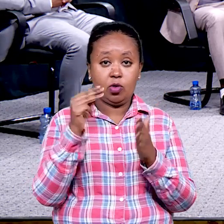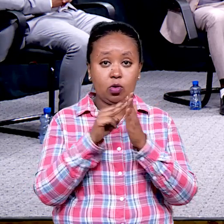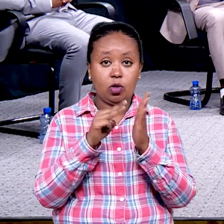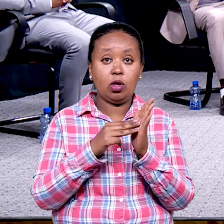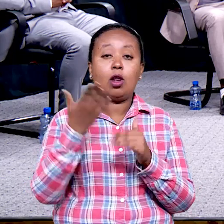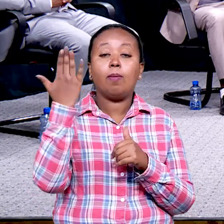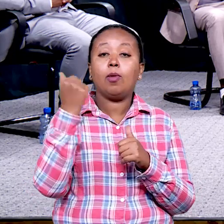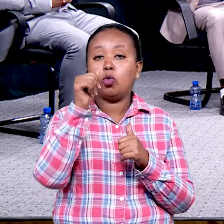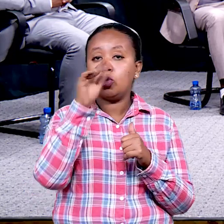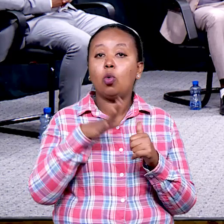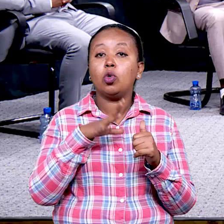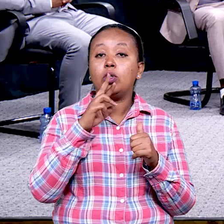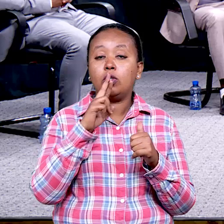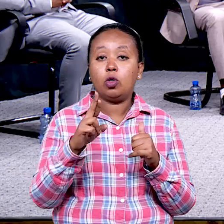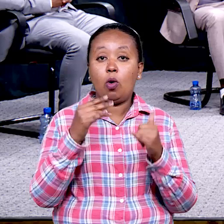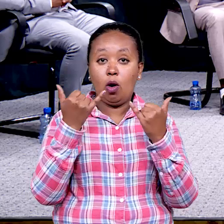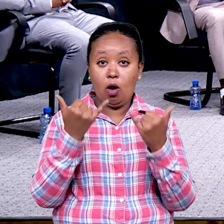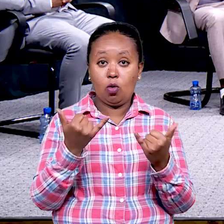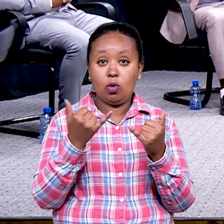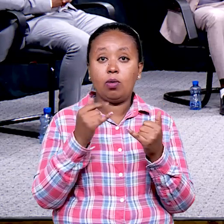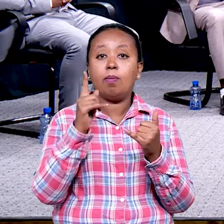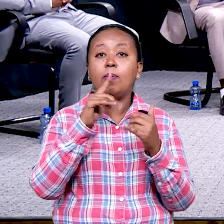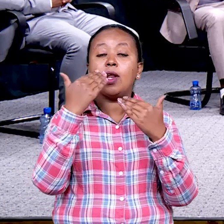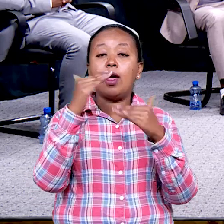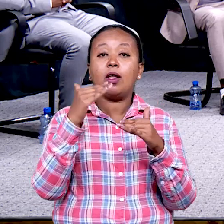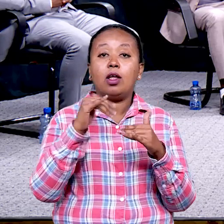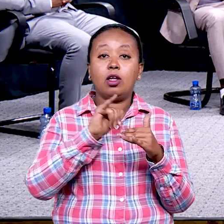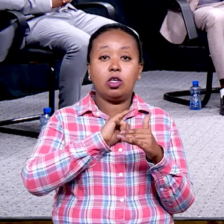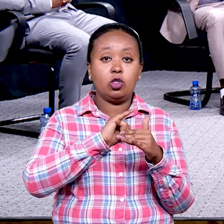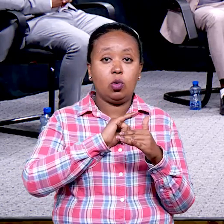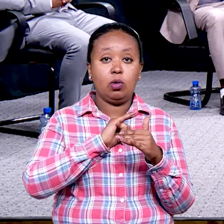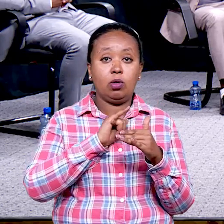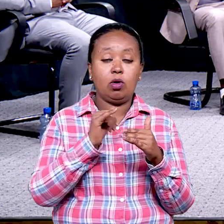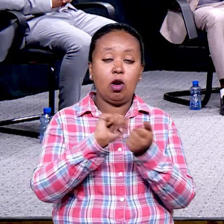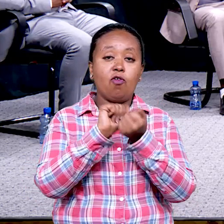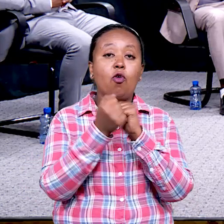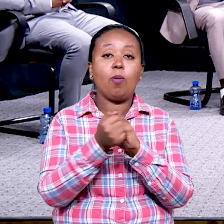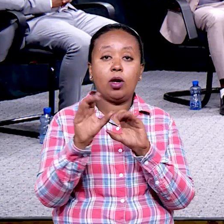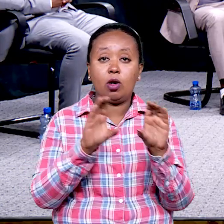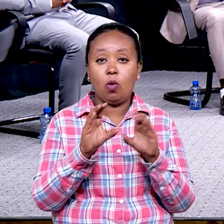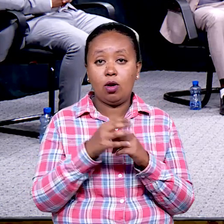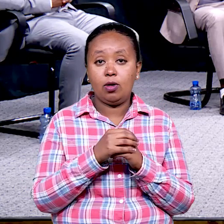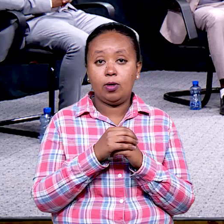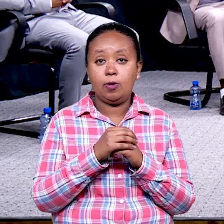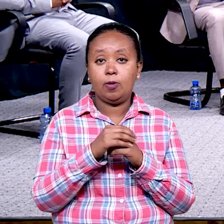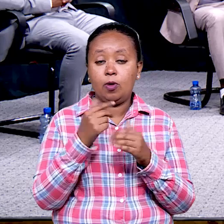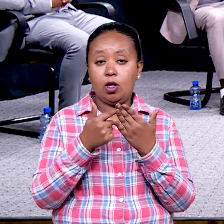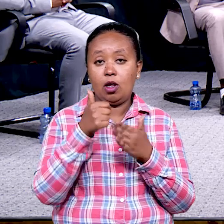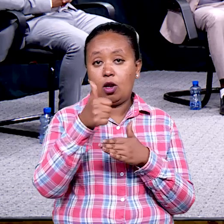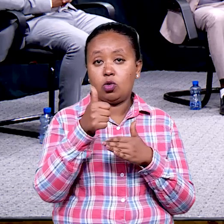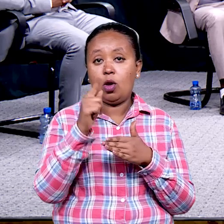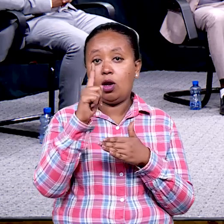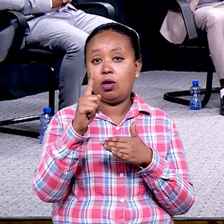የነበሩ ሰዎች ናቸው። አሁን ከሪፎርሙ ጋር ምን ያክል ራሳቸውን ሪፎርም አድርገዋል፣ ይሄ ራሱ አንድ